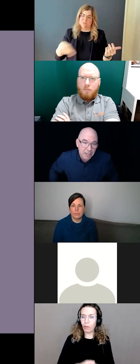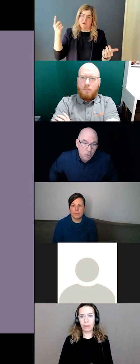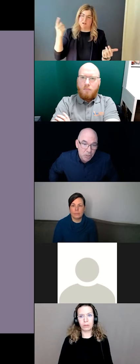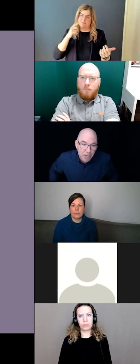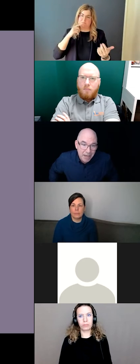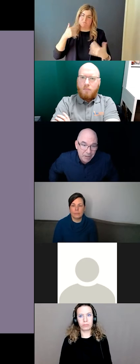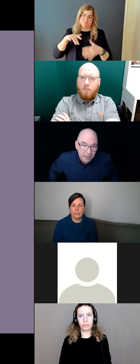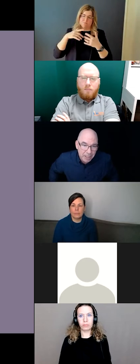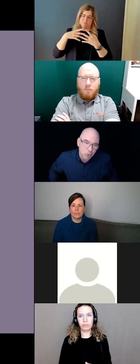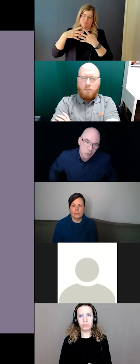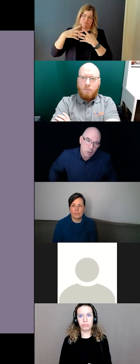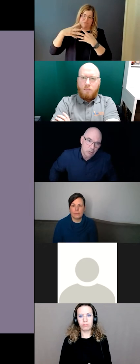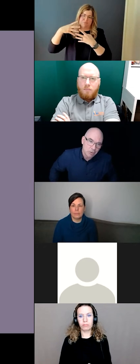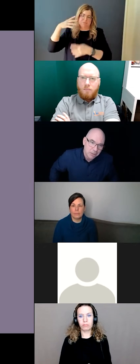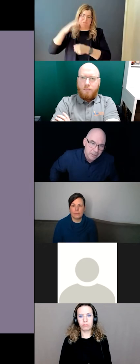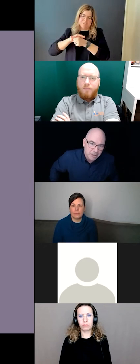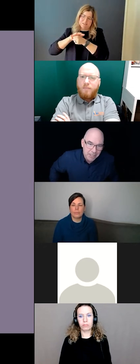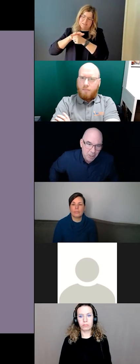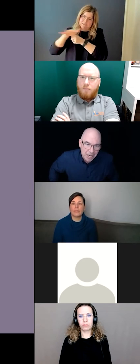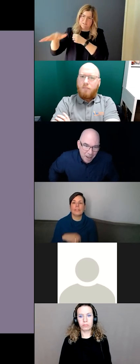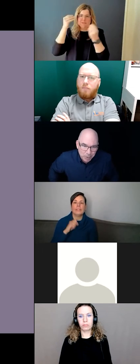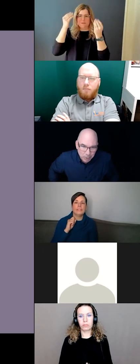Je pense peut-être que Google a tout ce qui existe,